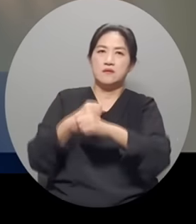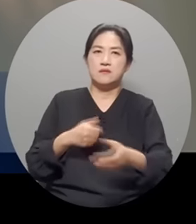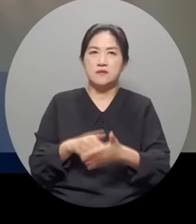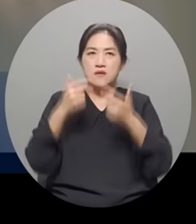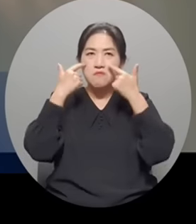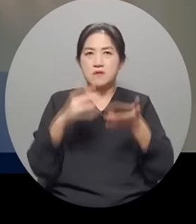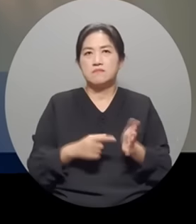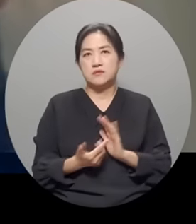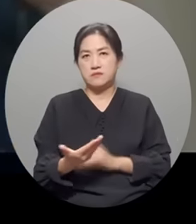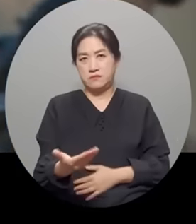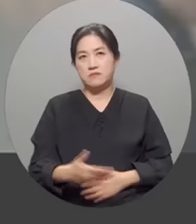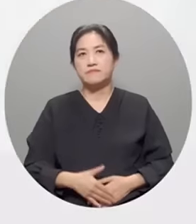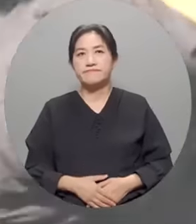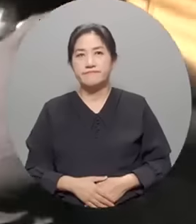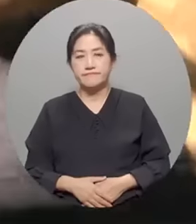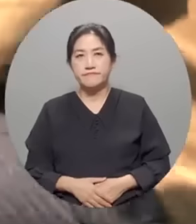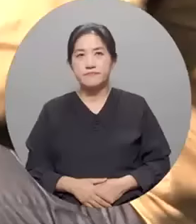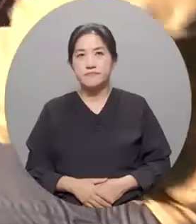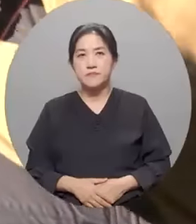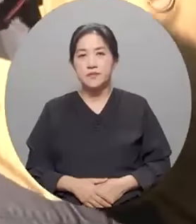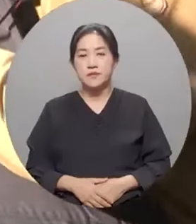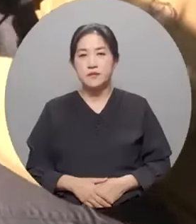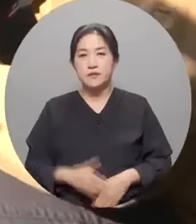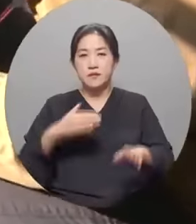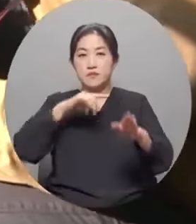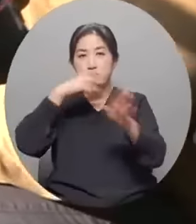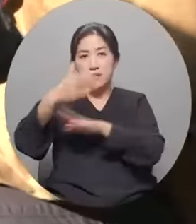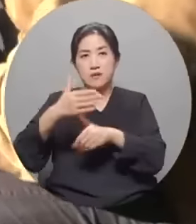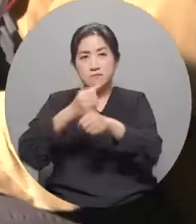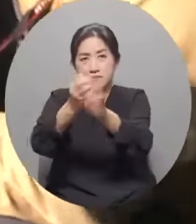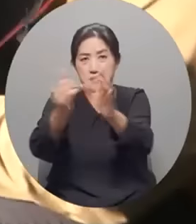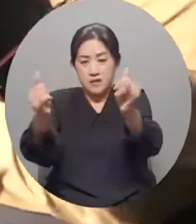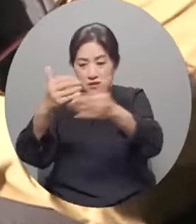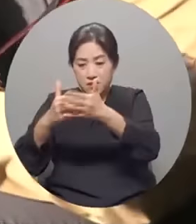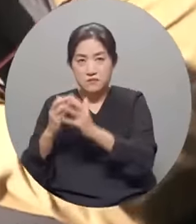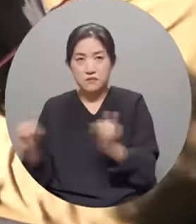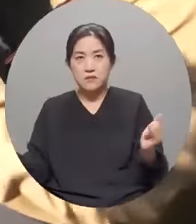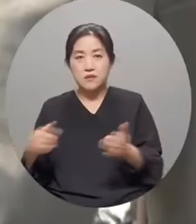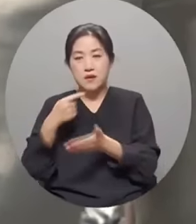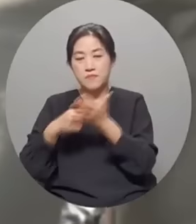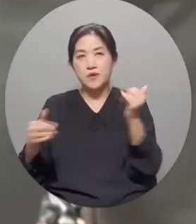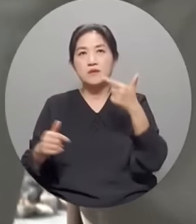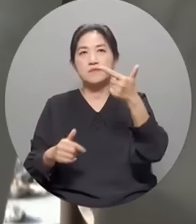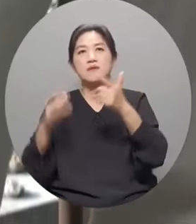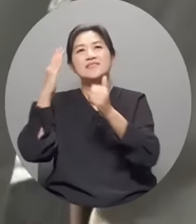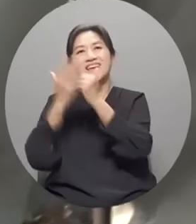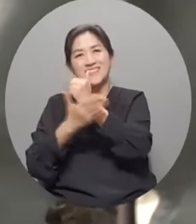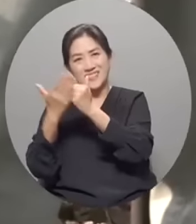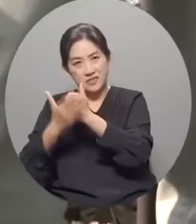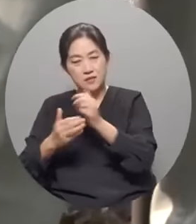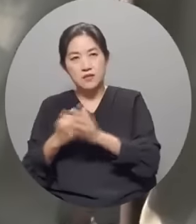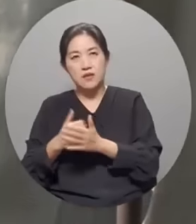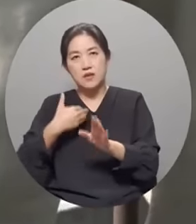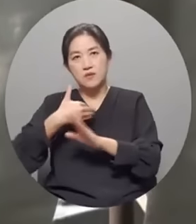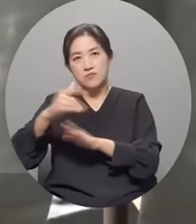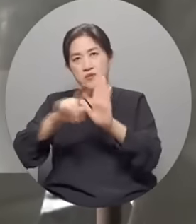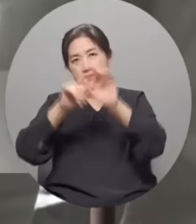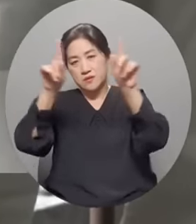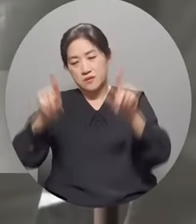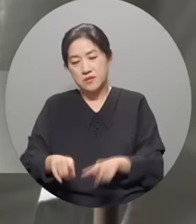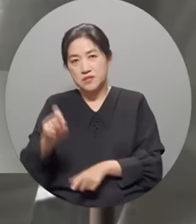분명히 전해드립니다. 납북자 가족 모임은 당초 납북 피해자 6명의 사진과 대북전단 10만 장을